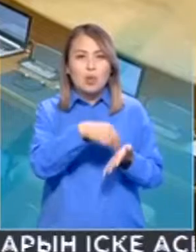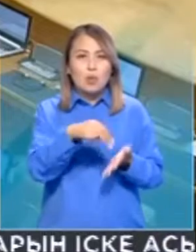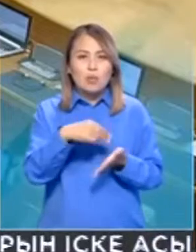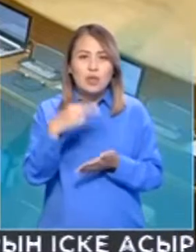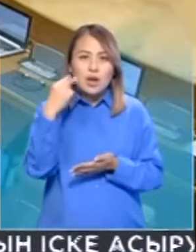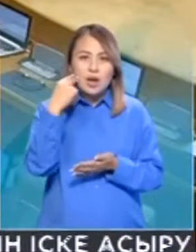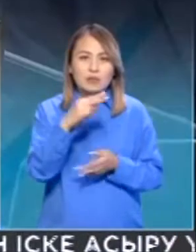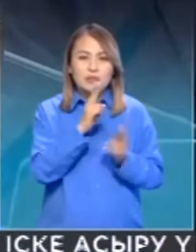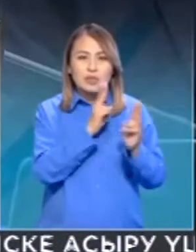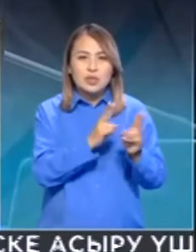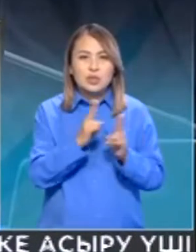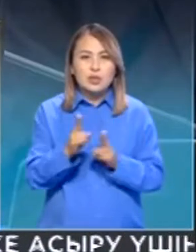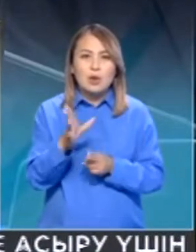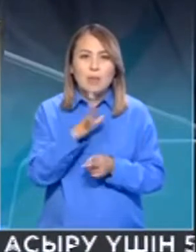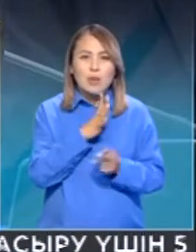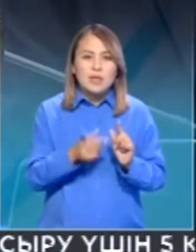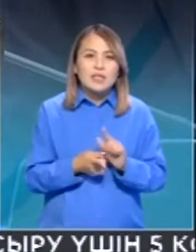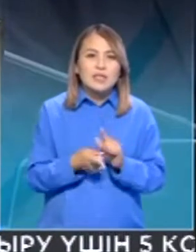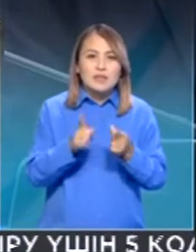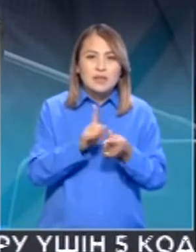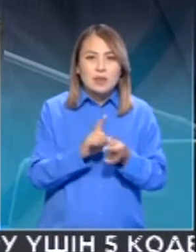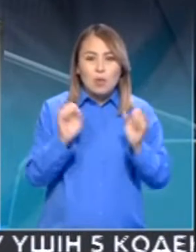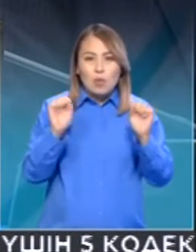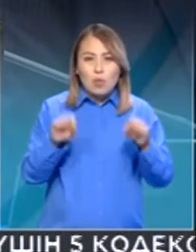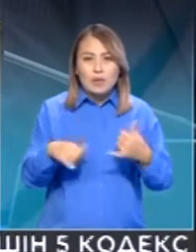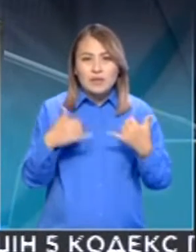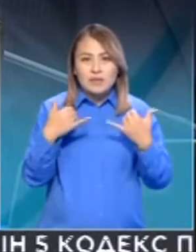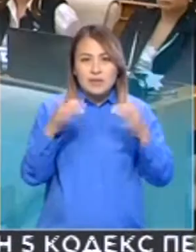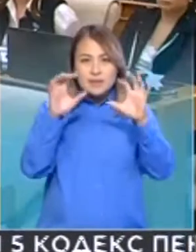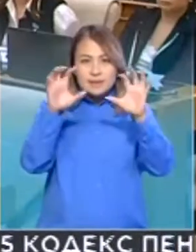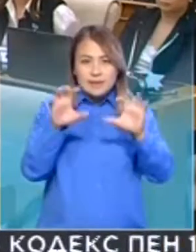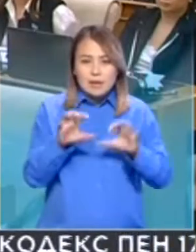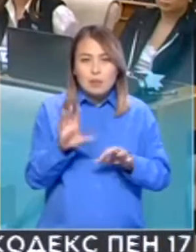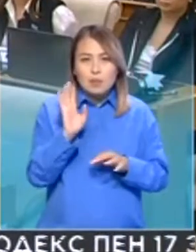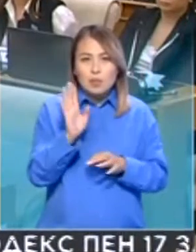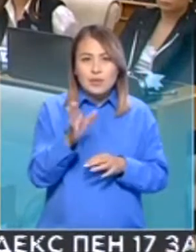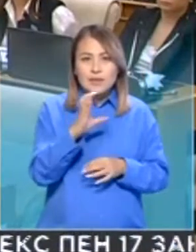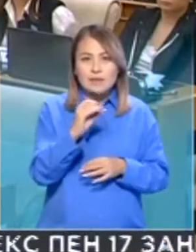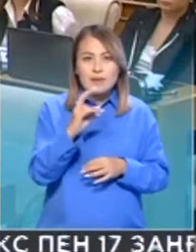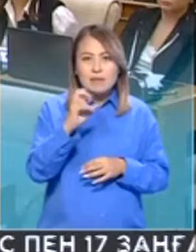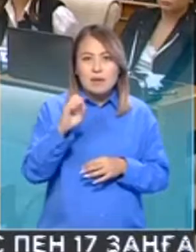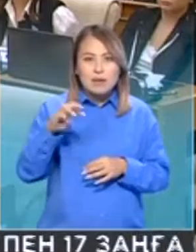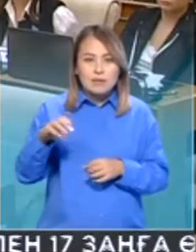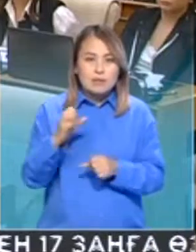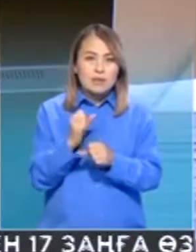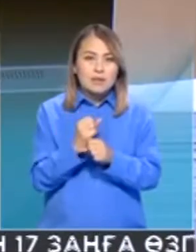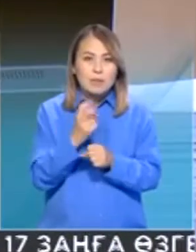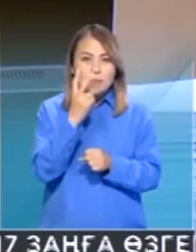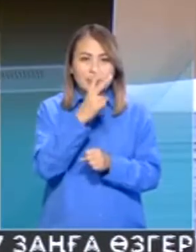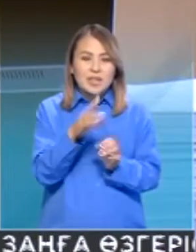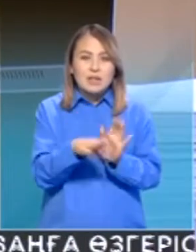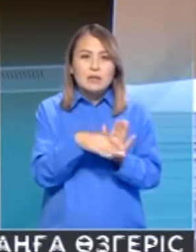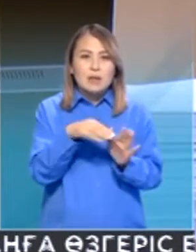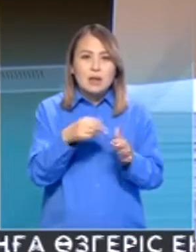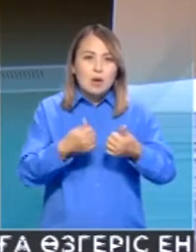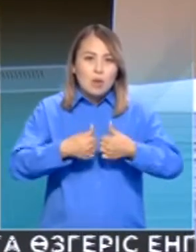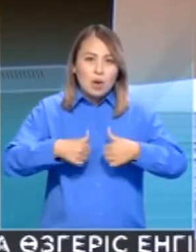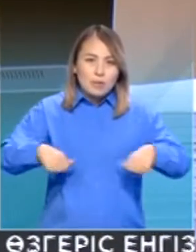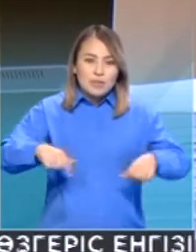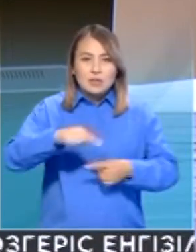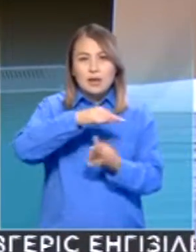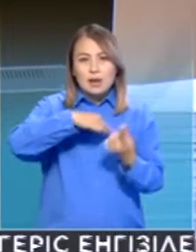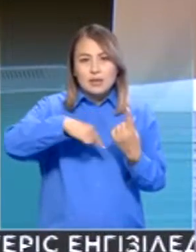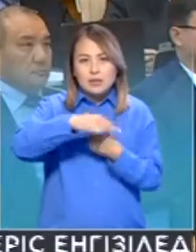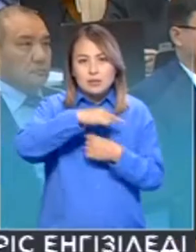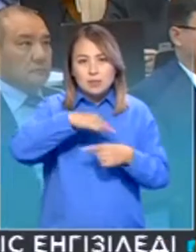тәртібін реттеуге қатысты бірқатар түзетулер де қабылданды. Заң жобасын енді Сенат қарайды. Тағы бір жаңашылдық, сайлау комиссияларының мүшелеріне